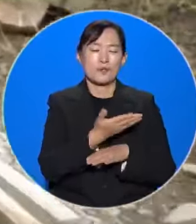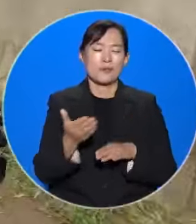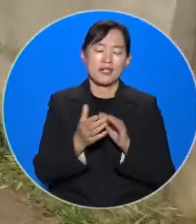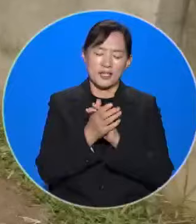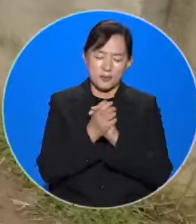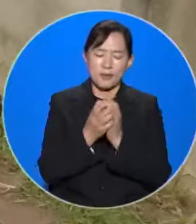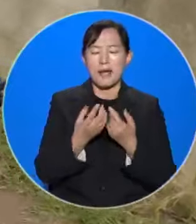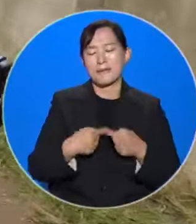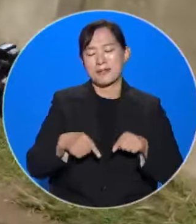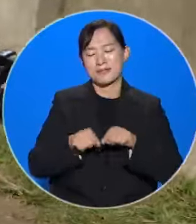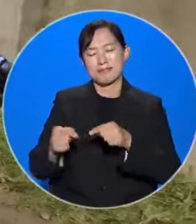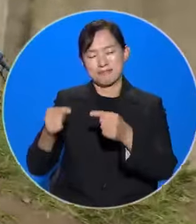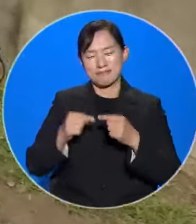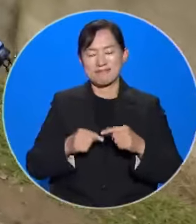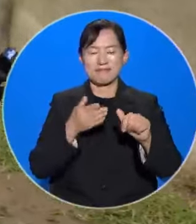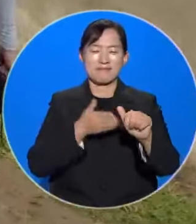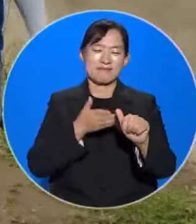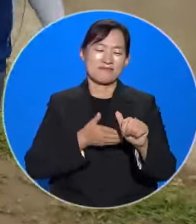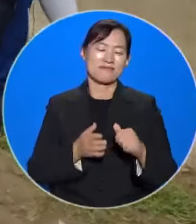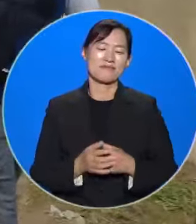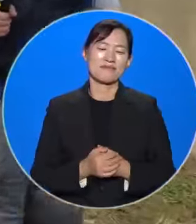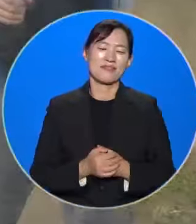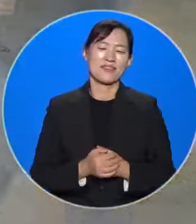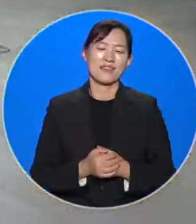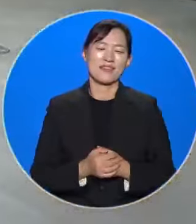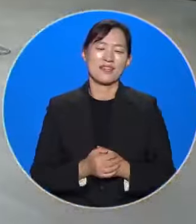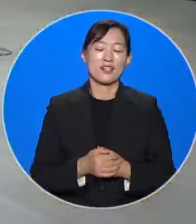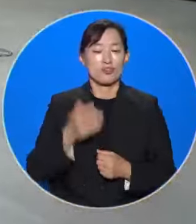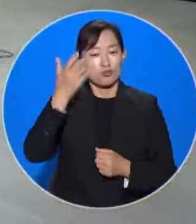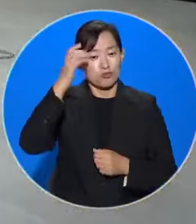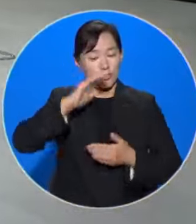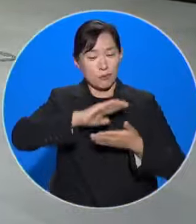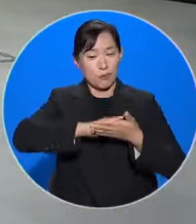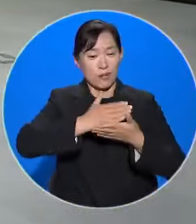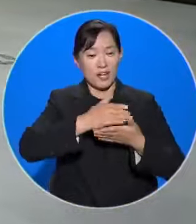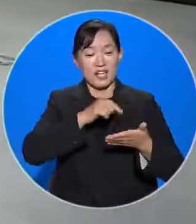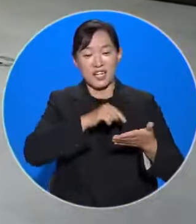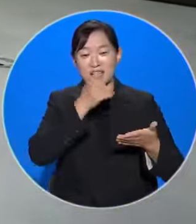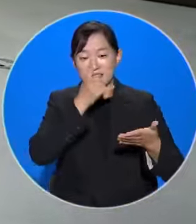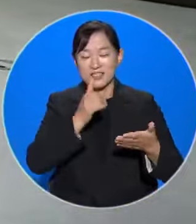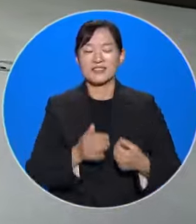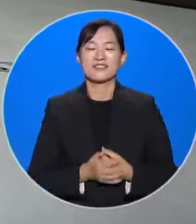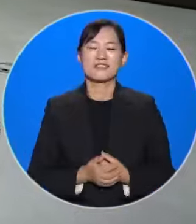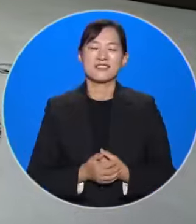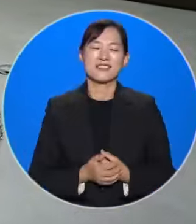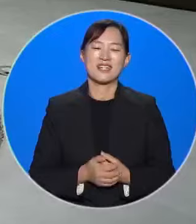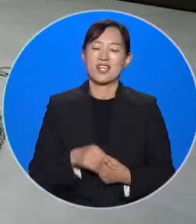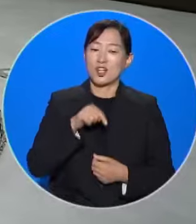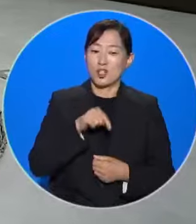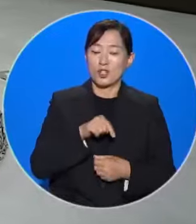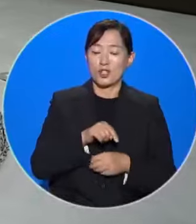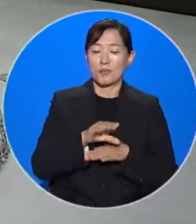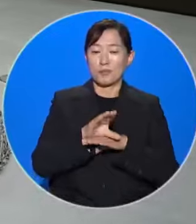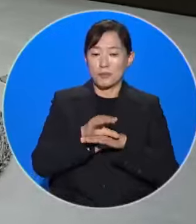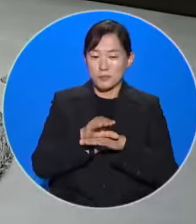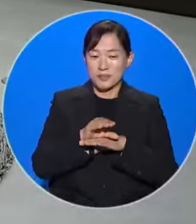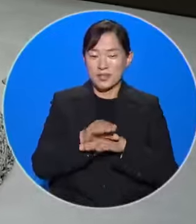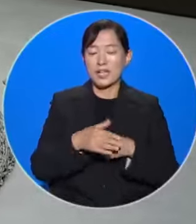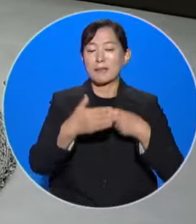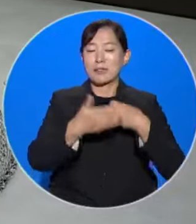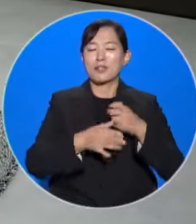기도로 동행해 주시기를 바랍니다. 또 후원 계좌도 열려 있습니다. 굿TV의 미디어 선교